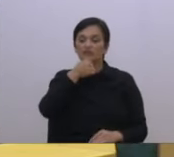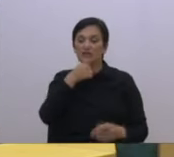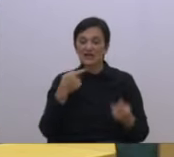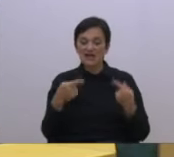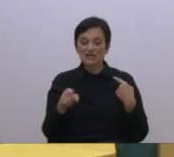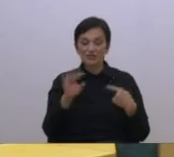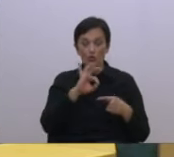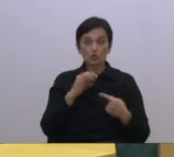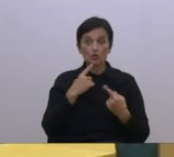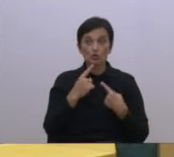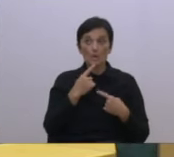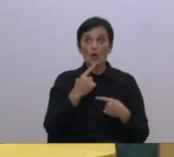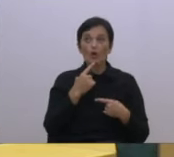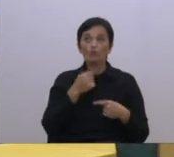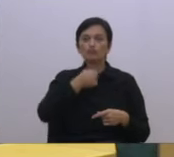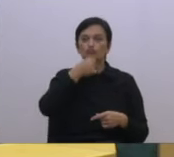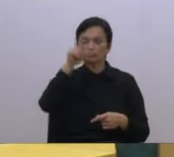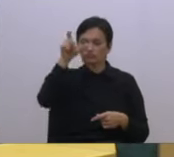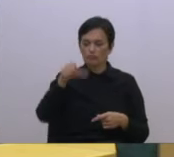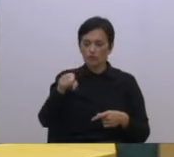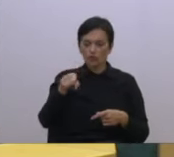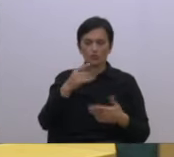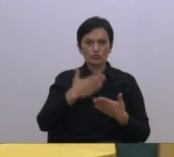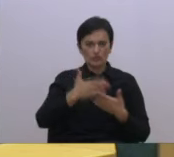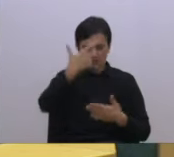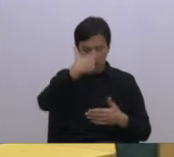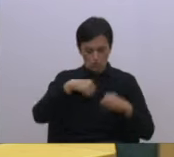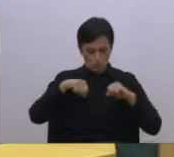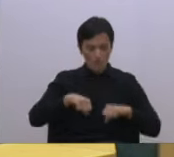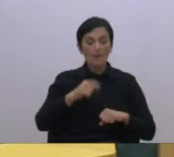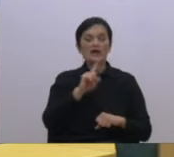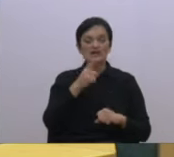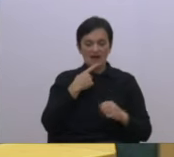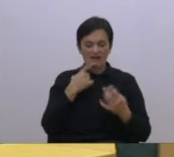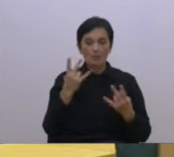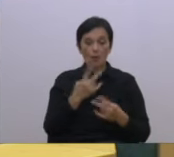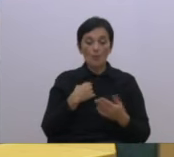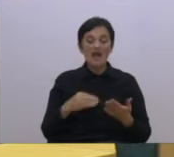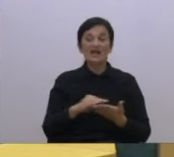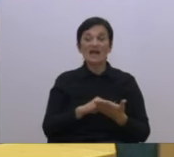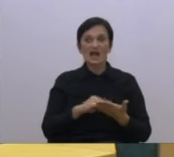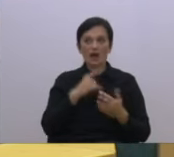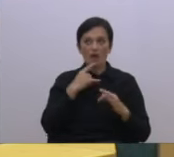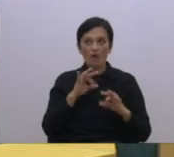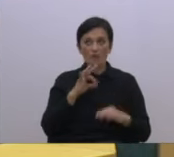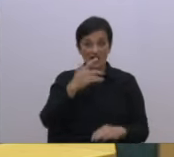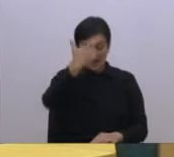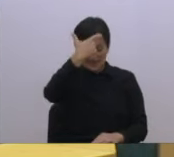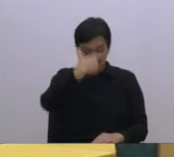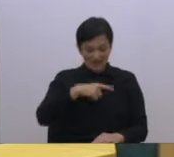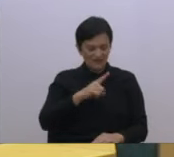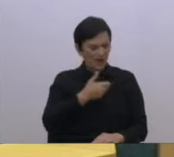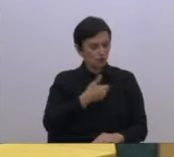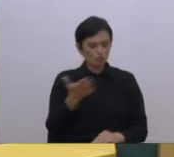განსხვავებას. რომ სრულწლოვანს აქვს თავის ხეულზე ძალაუფლება. რა თქმა უნდა, მაგრამ კიდევ ერთხელ გამეორდები. თავის თავს რასაც უნდა იმას